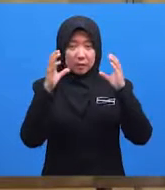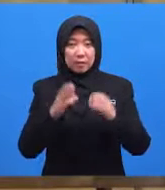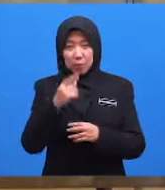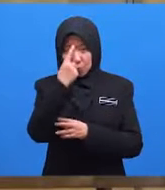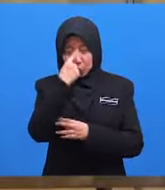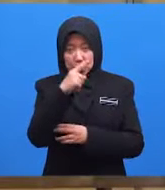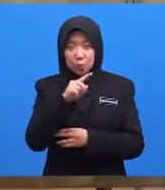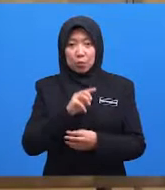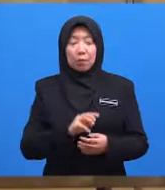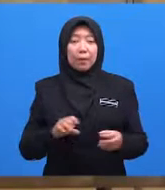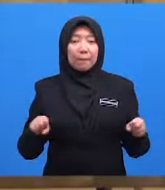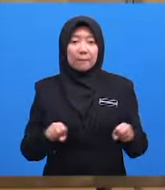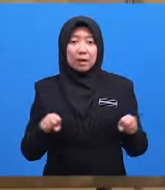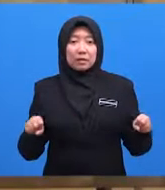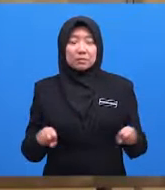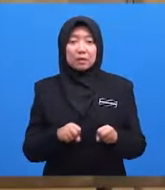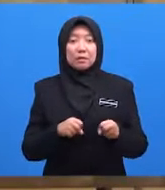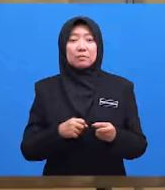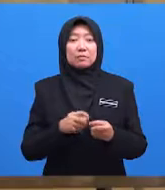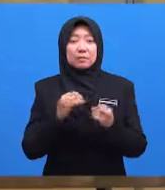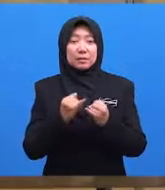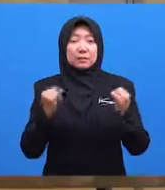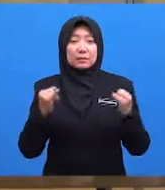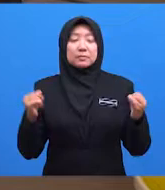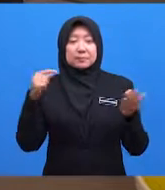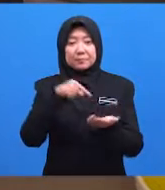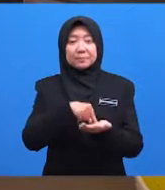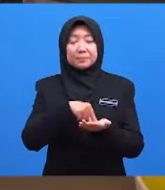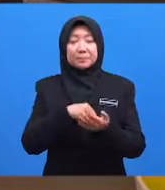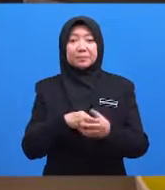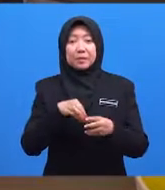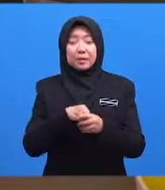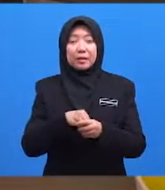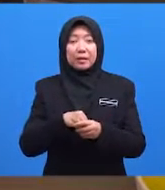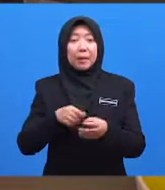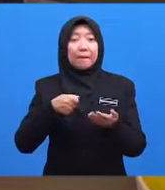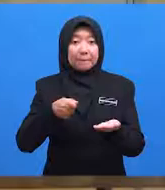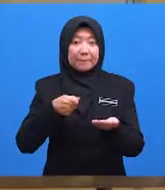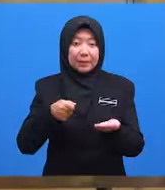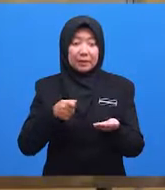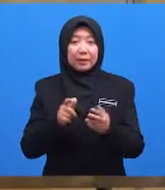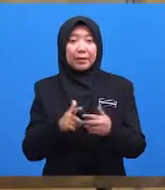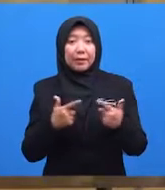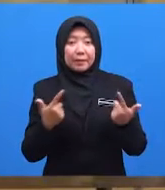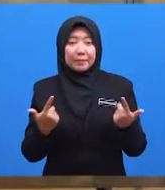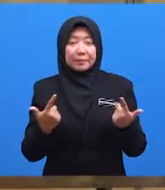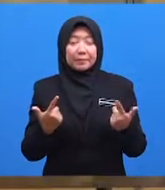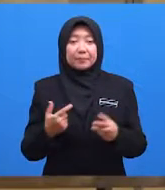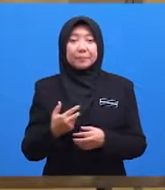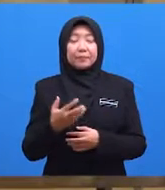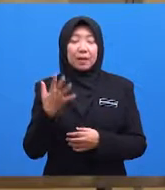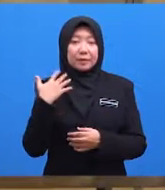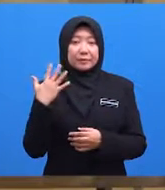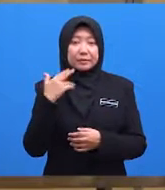untuk memasak aglio olio udang ini. Di dalam pan lain, panaskan 3 sudu